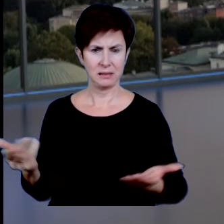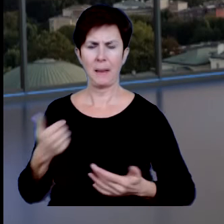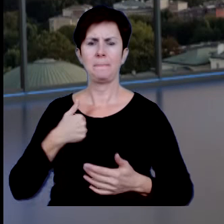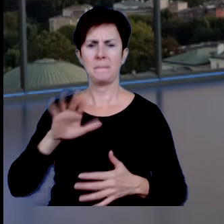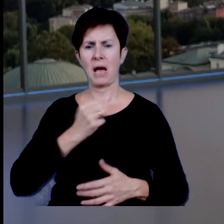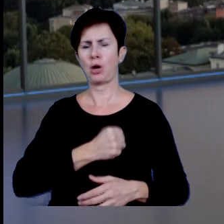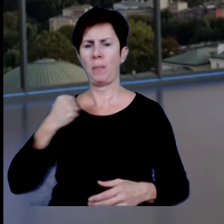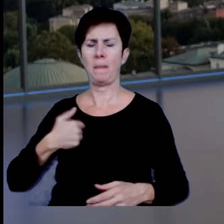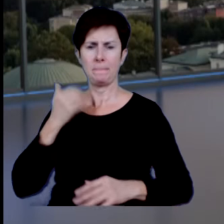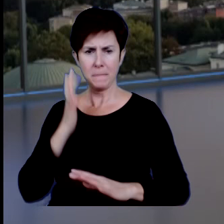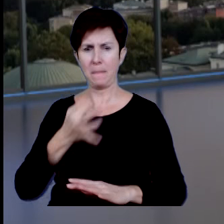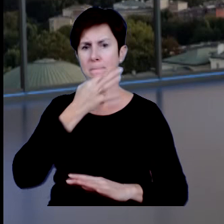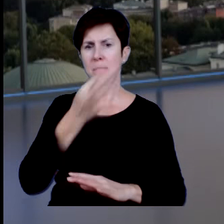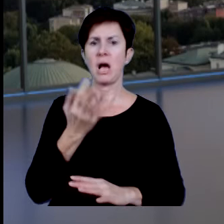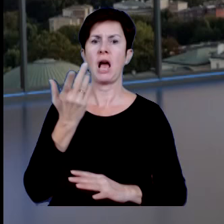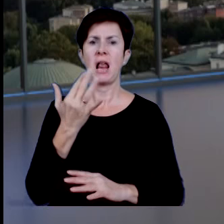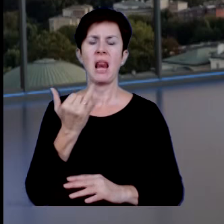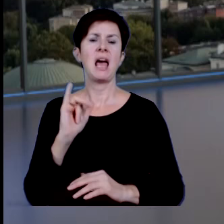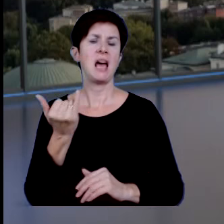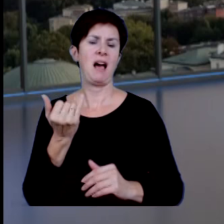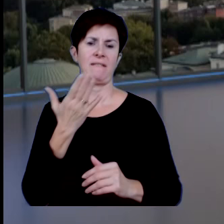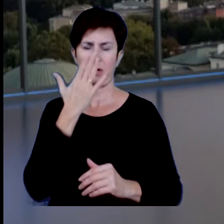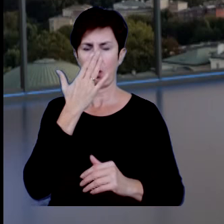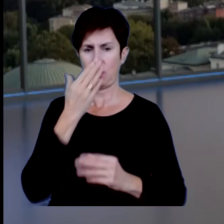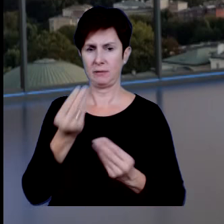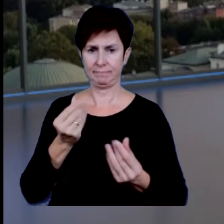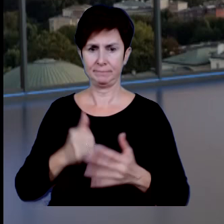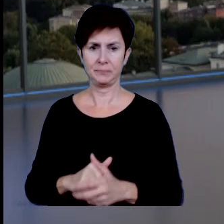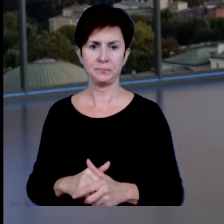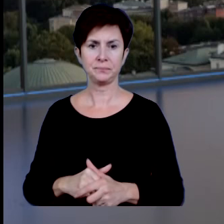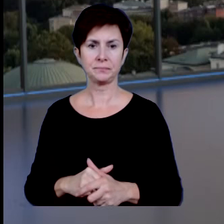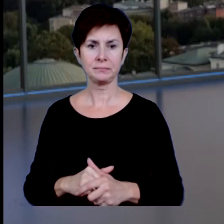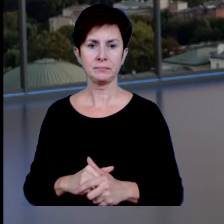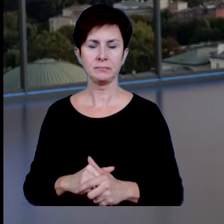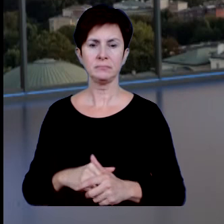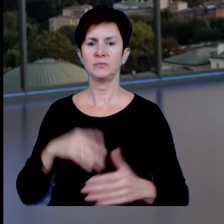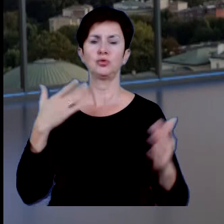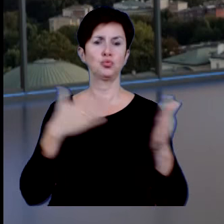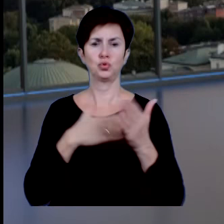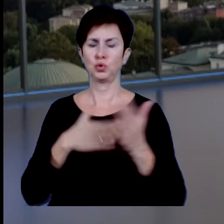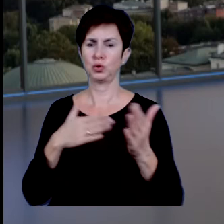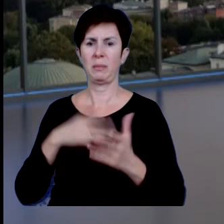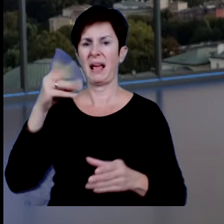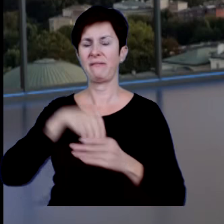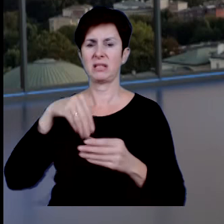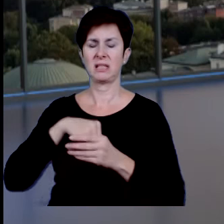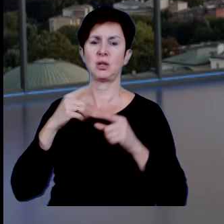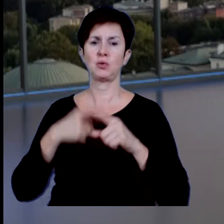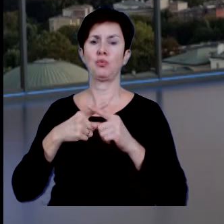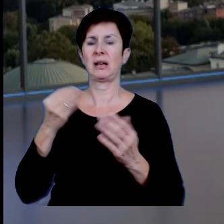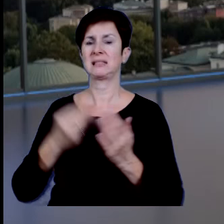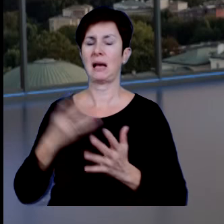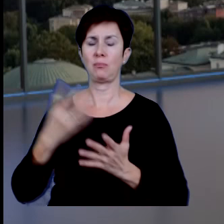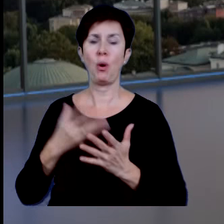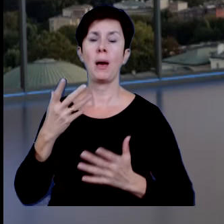posłowie, jakie kwoty dzisiaj z Orlenu wpłynęły. Mamy zatrzymane inwestycje w spółkach Skarbu Państwa. Co to